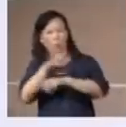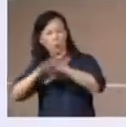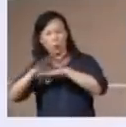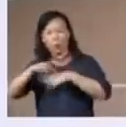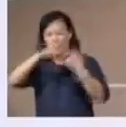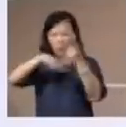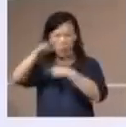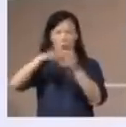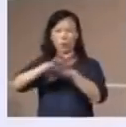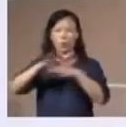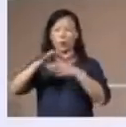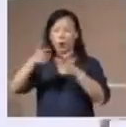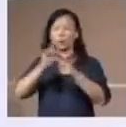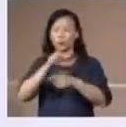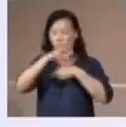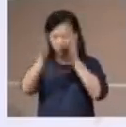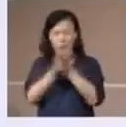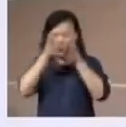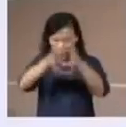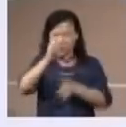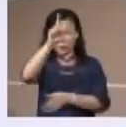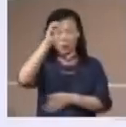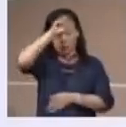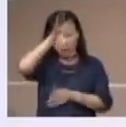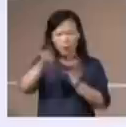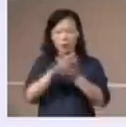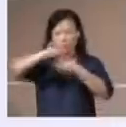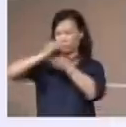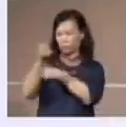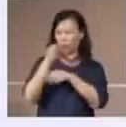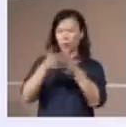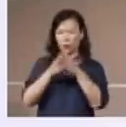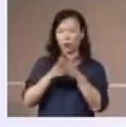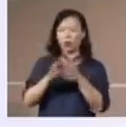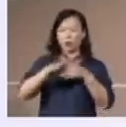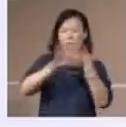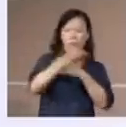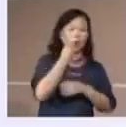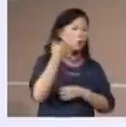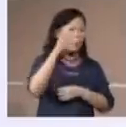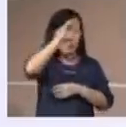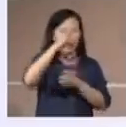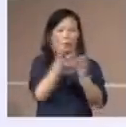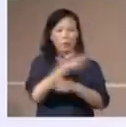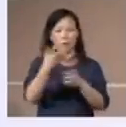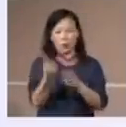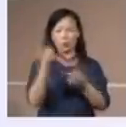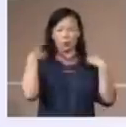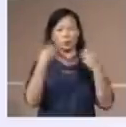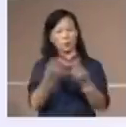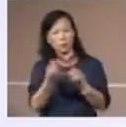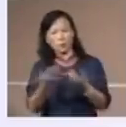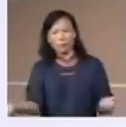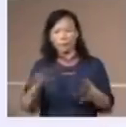嘛是咧换，你也袂使讲啊，某一个党，你敢那甲伊吼加强，啊其他党嘛伊执政变乱，所以我是感